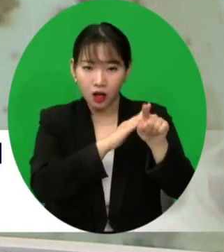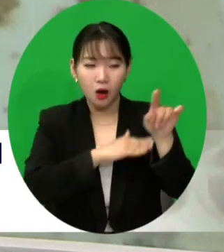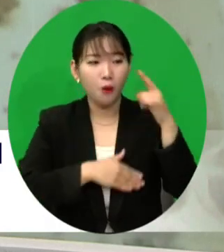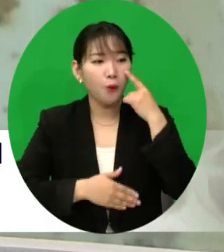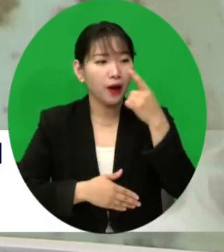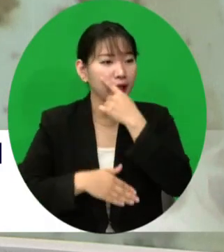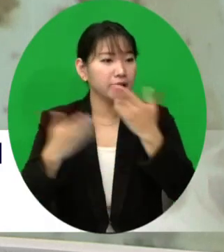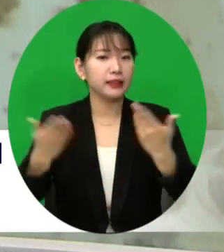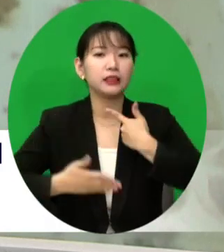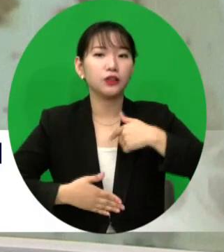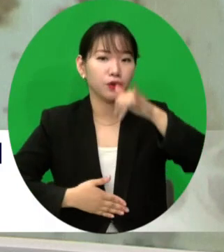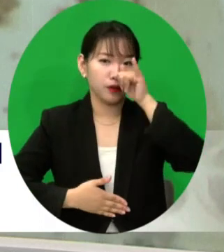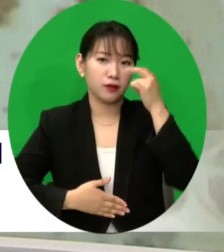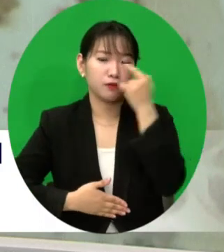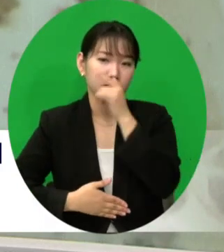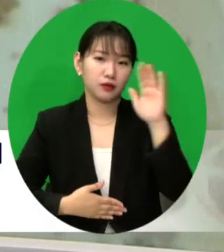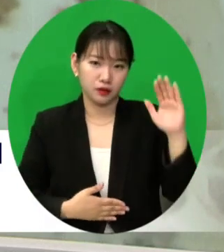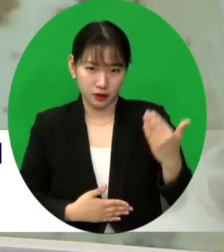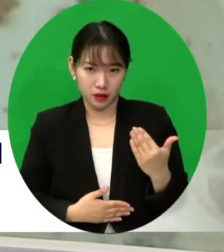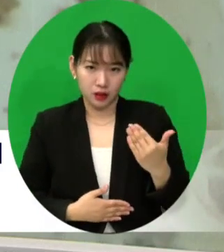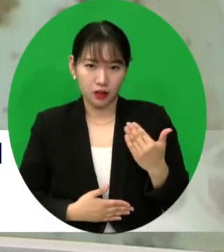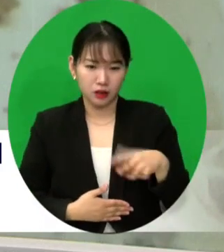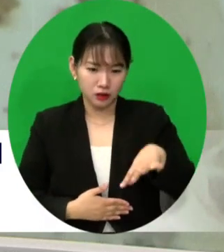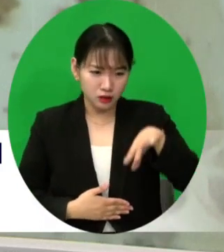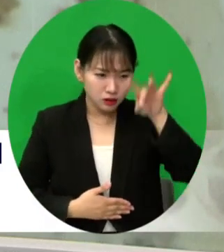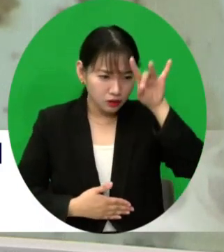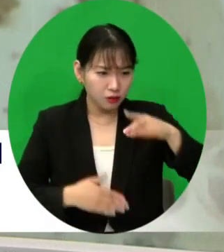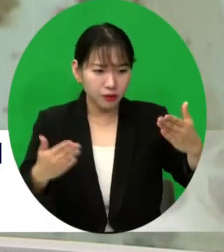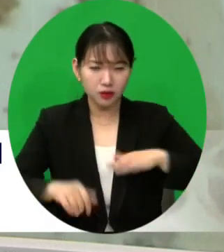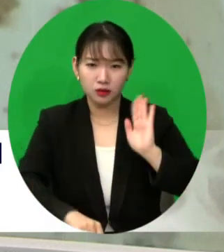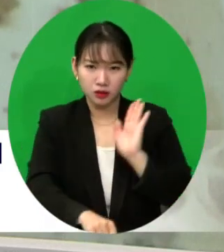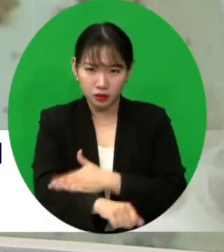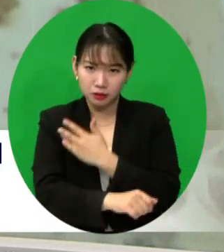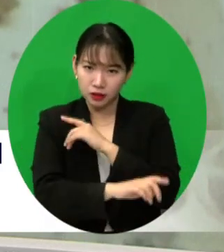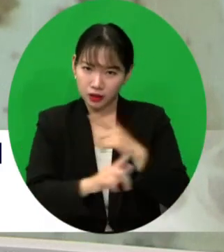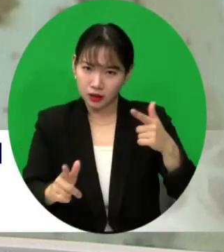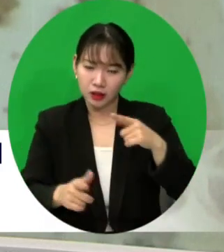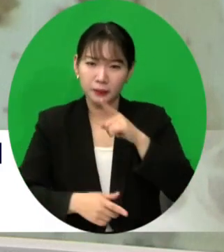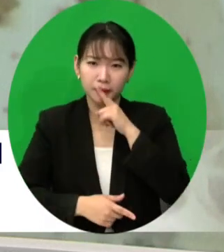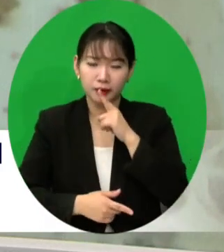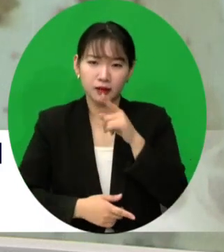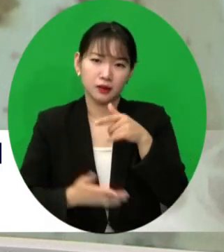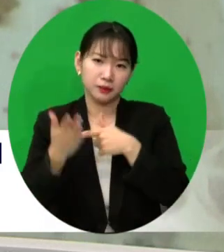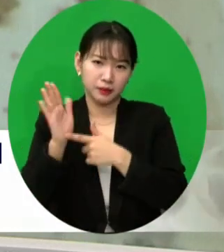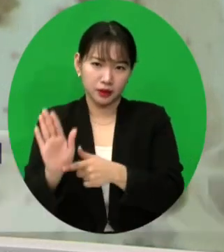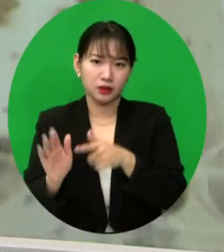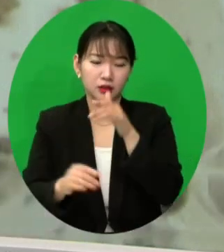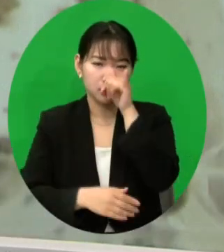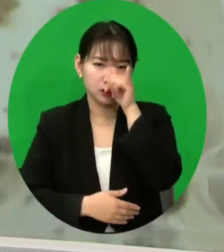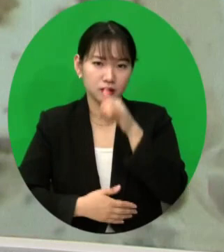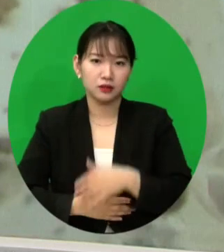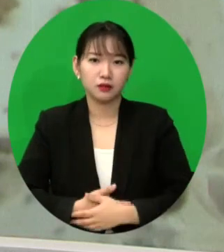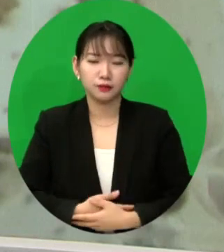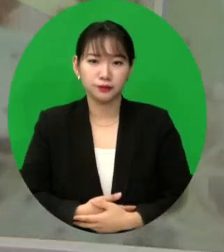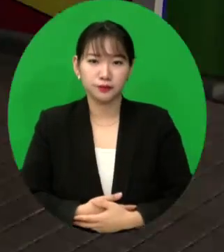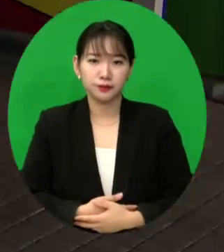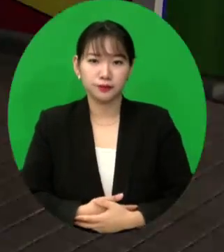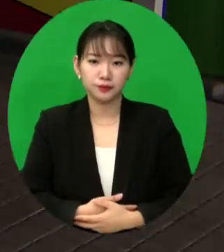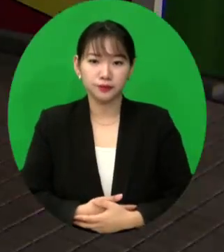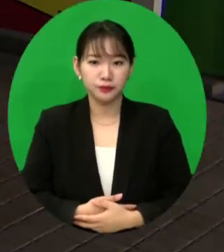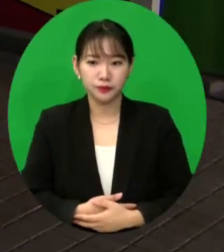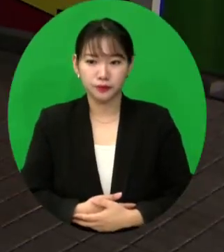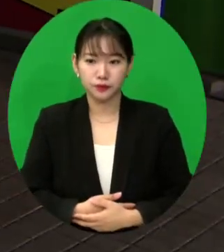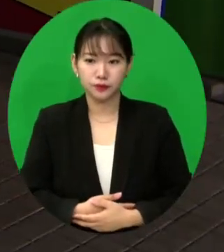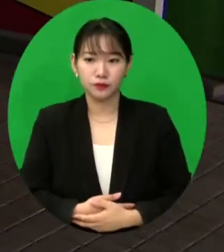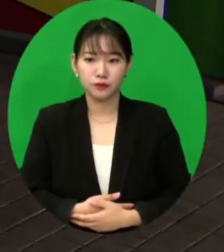확인 작업을 벌였던 것으로 확인돼 초동 조치가 미흡했던 것 아니냐는 말이 나오고 있습니다. 서희룡 기자입니다.